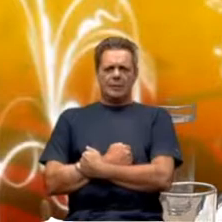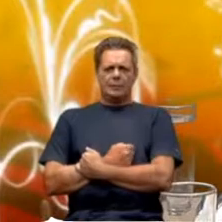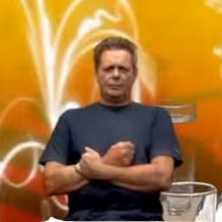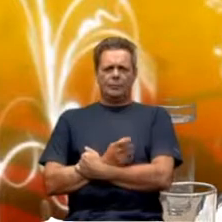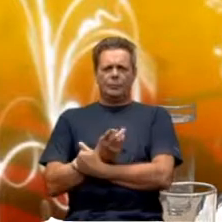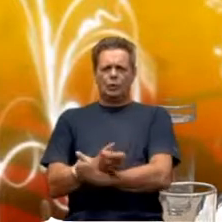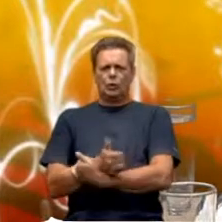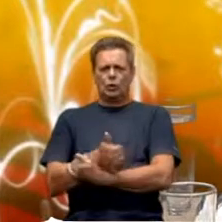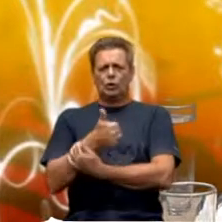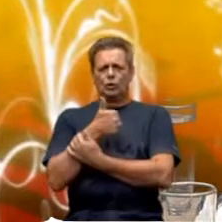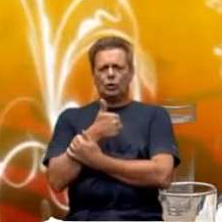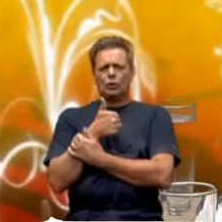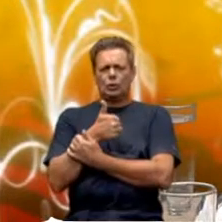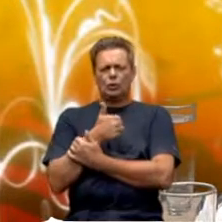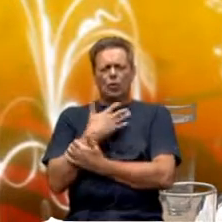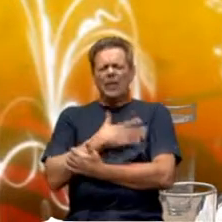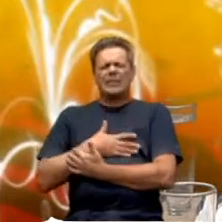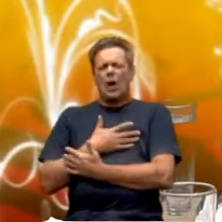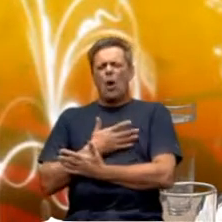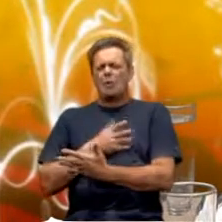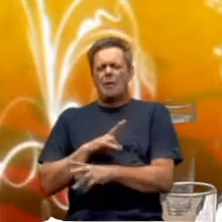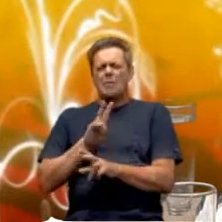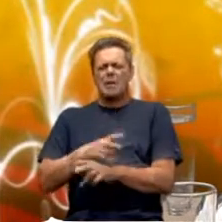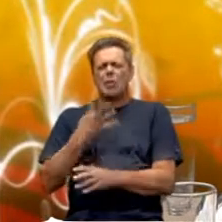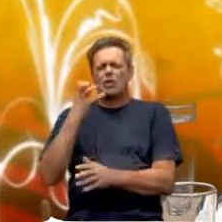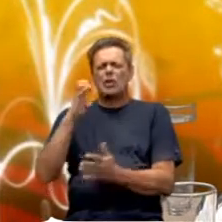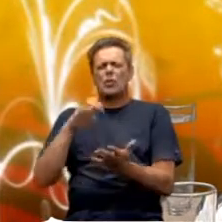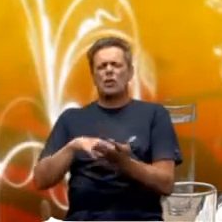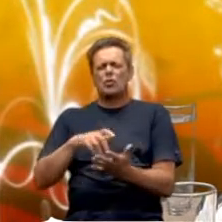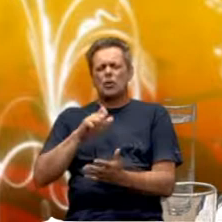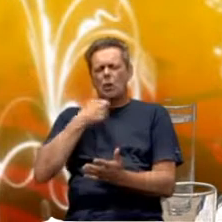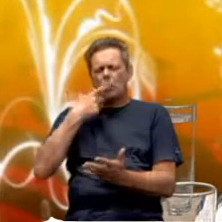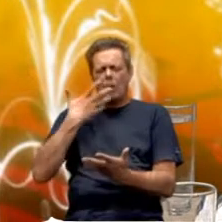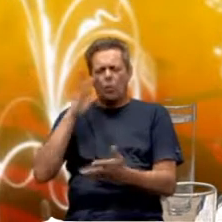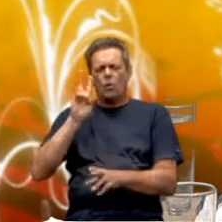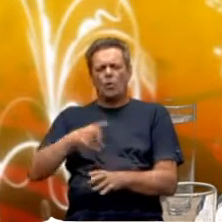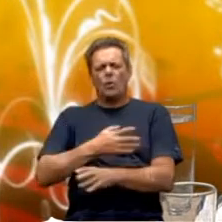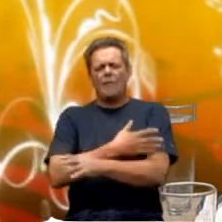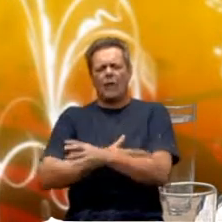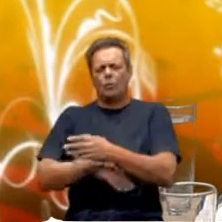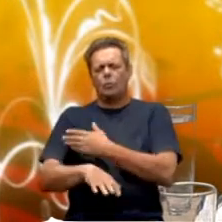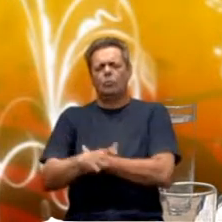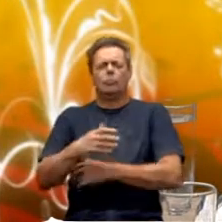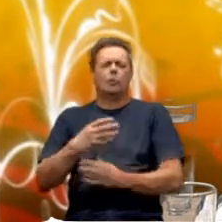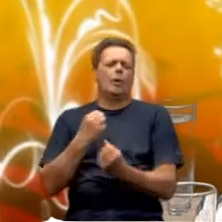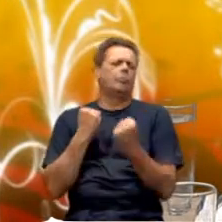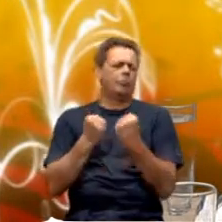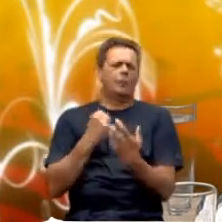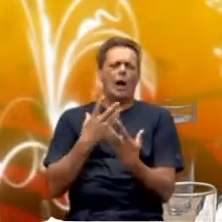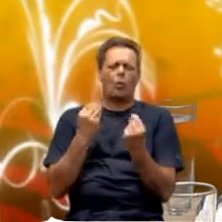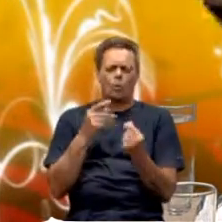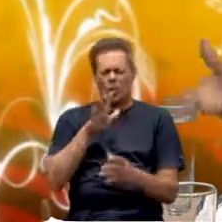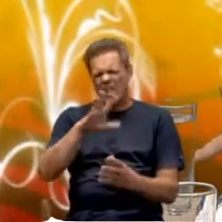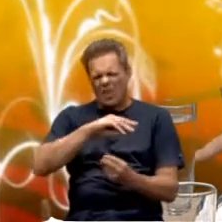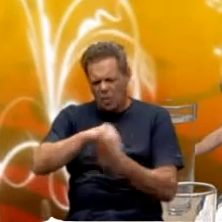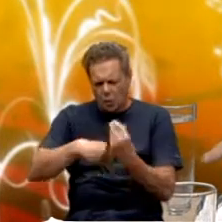To je jedan strahota. Mi imamo 400.000 osoba s invaliditetom. Znate vi što to znači za njih i za njihove roditelje?